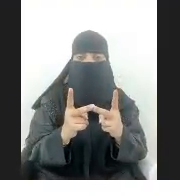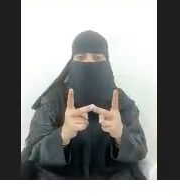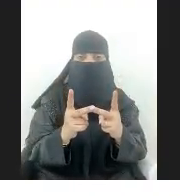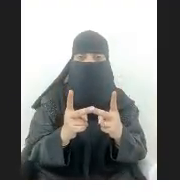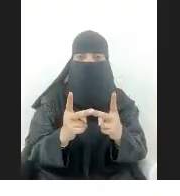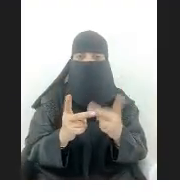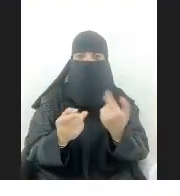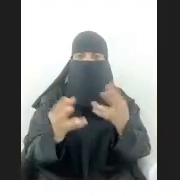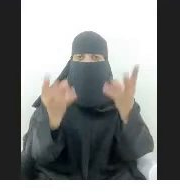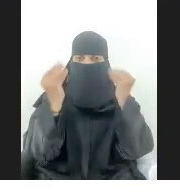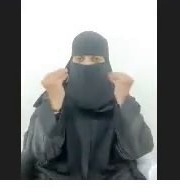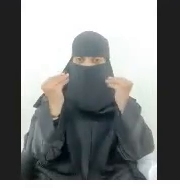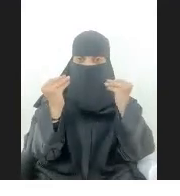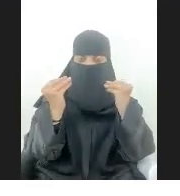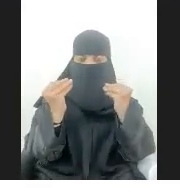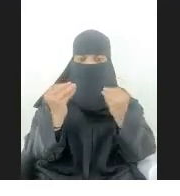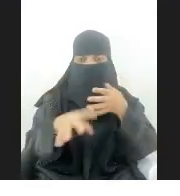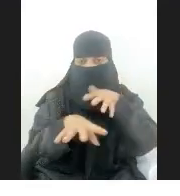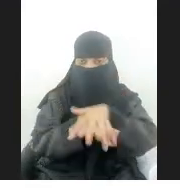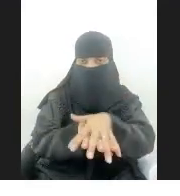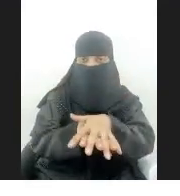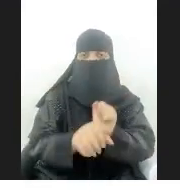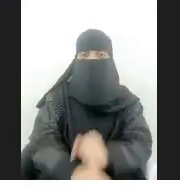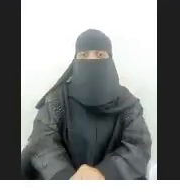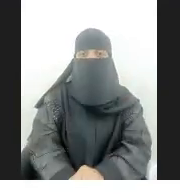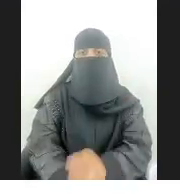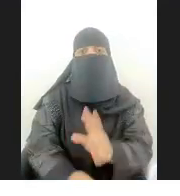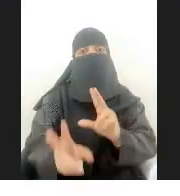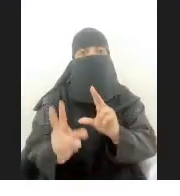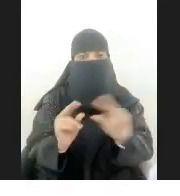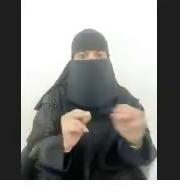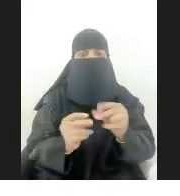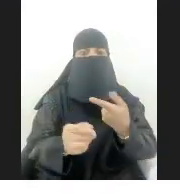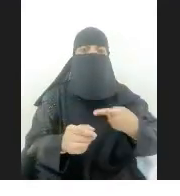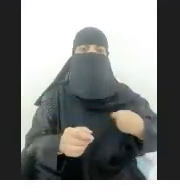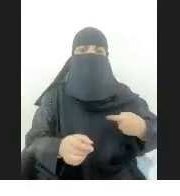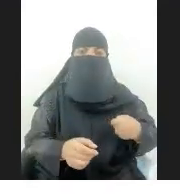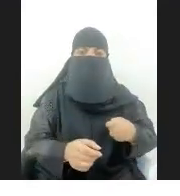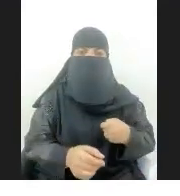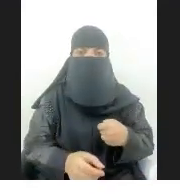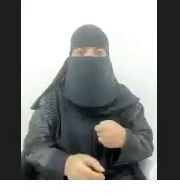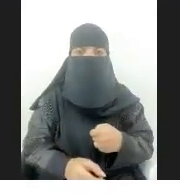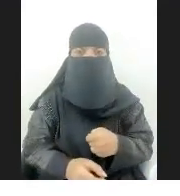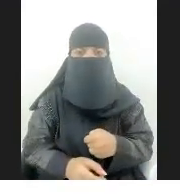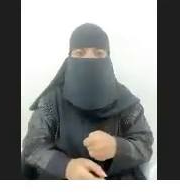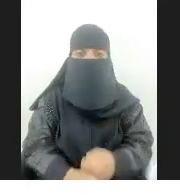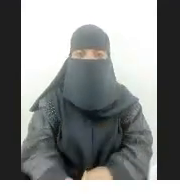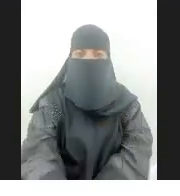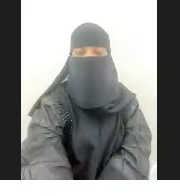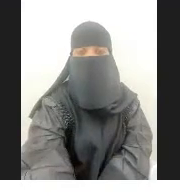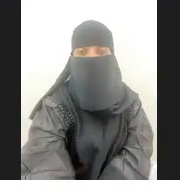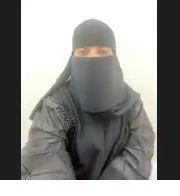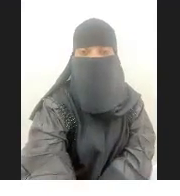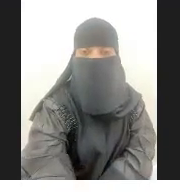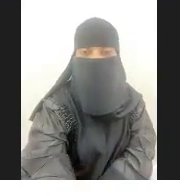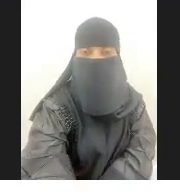بالتعلم المدمج، طيب blended learning أو في بعضهم يسموه hybrid learning. طيب من الأشياء من